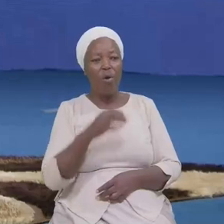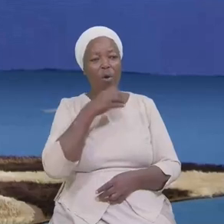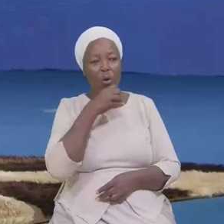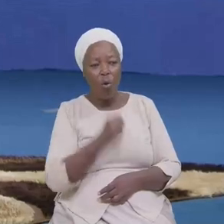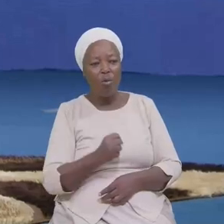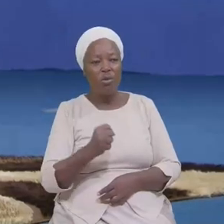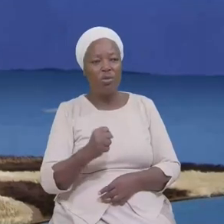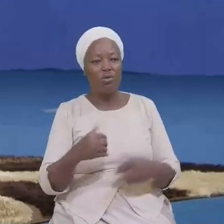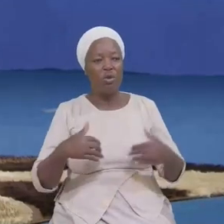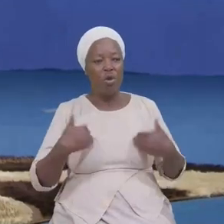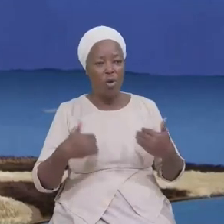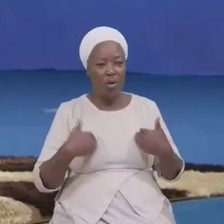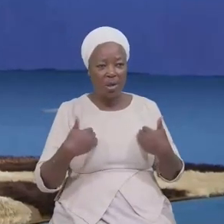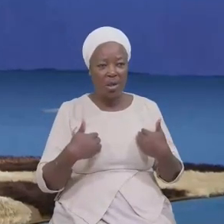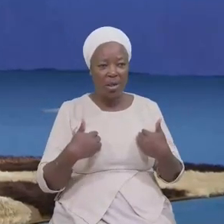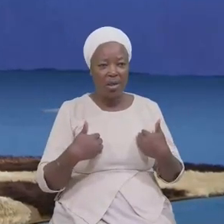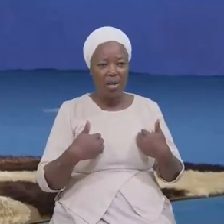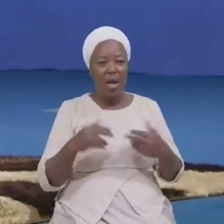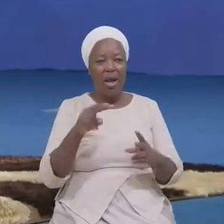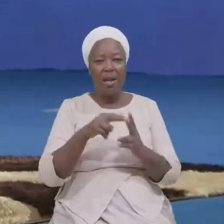jeunes, ni les impudiques,